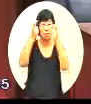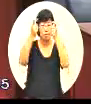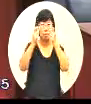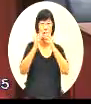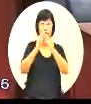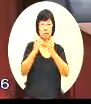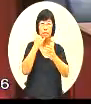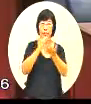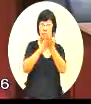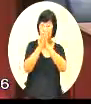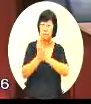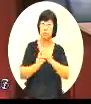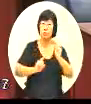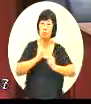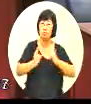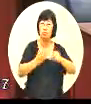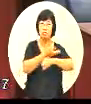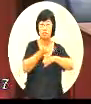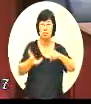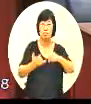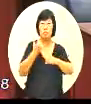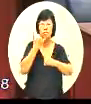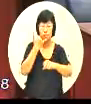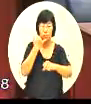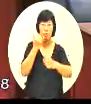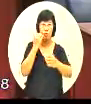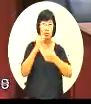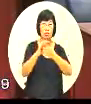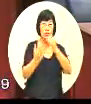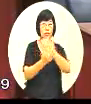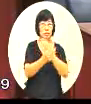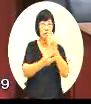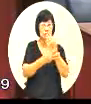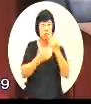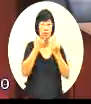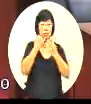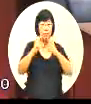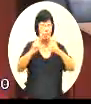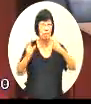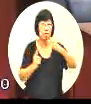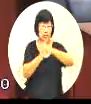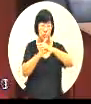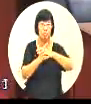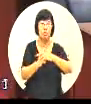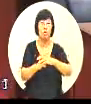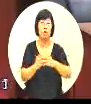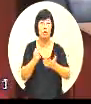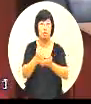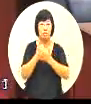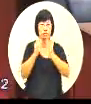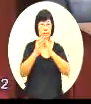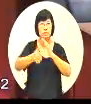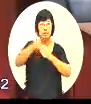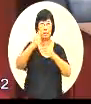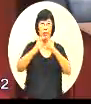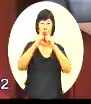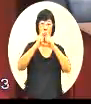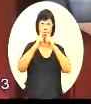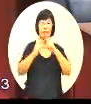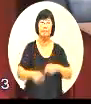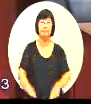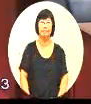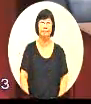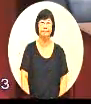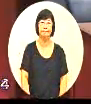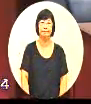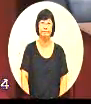由岛，能够一个境内关怀，能够在产业发展上有更大的突破，这一点请市长答复。 请市